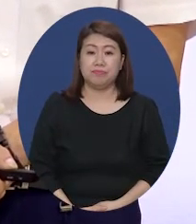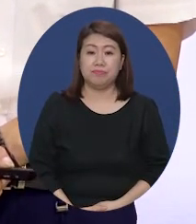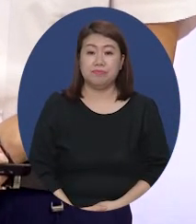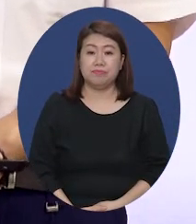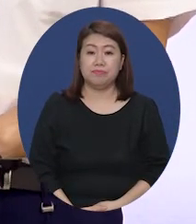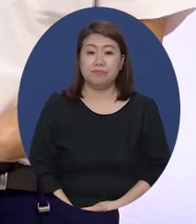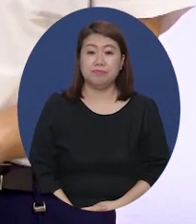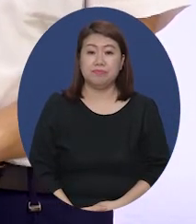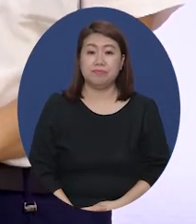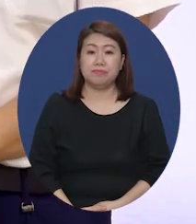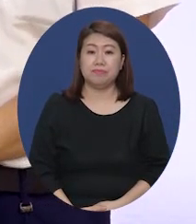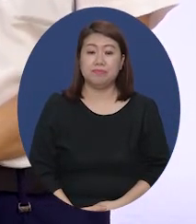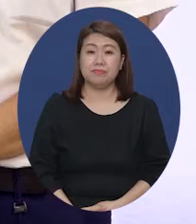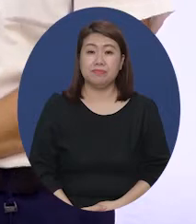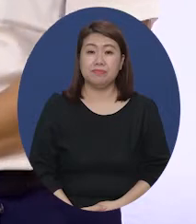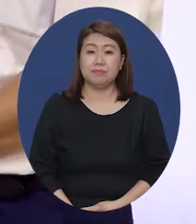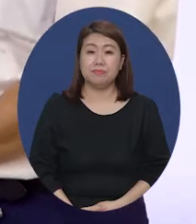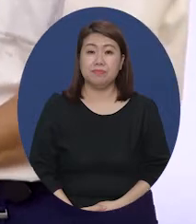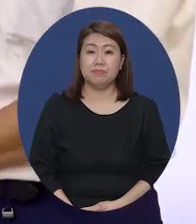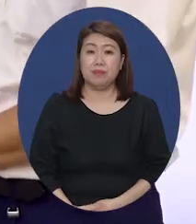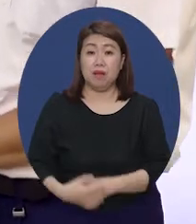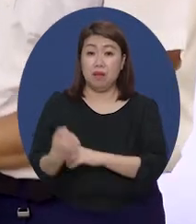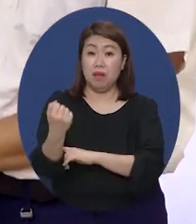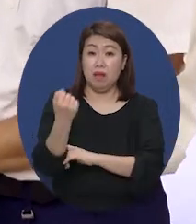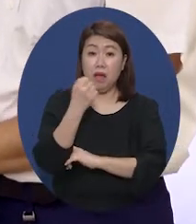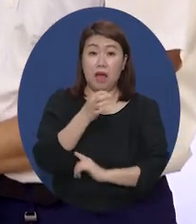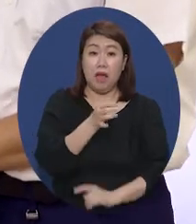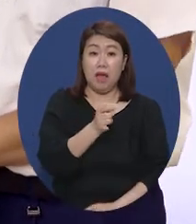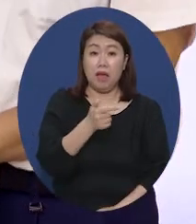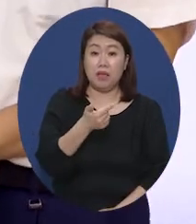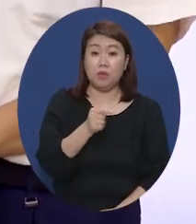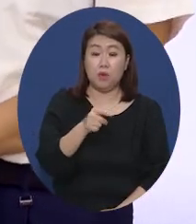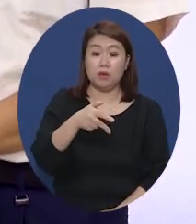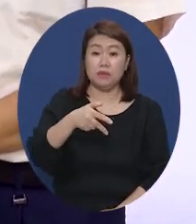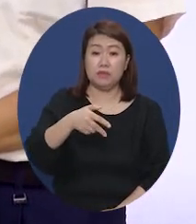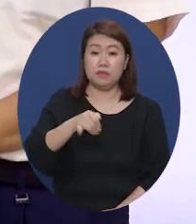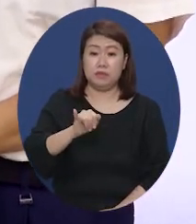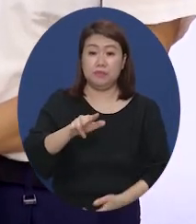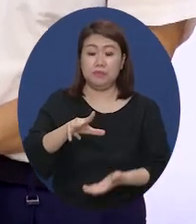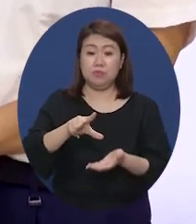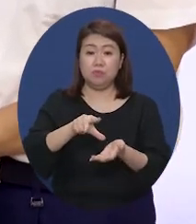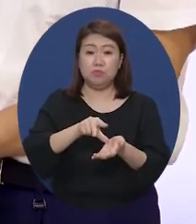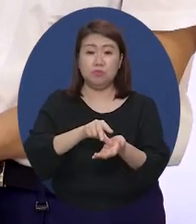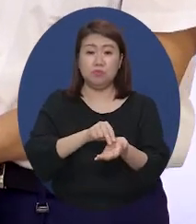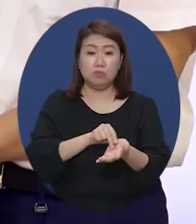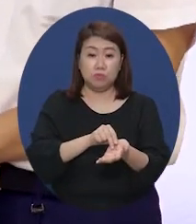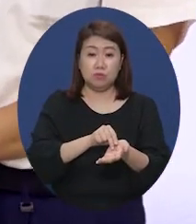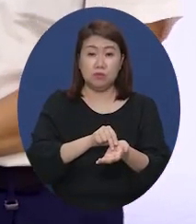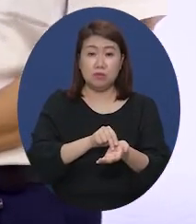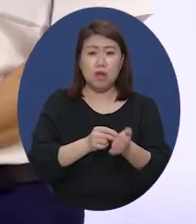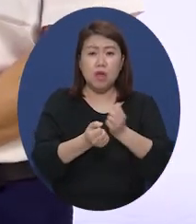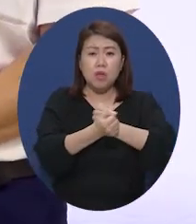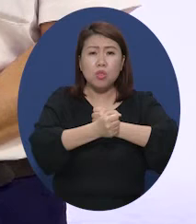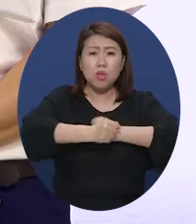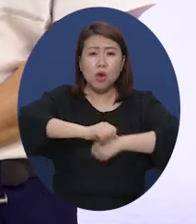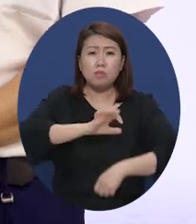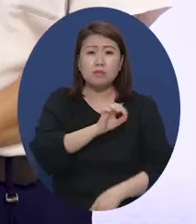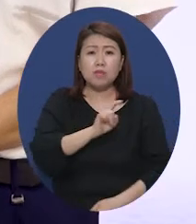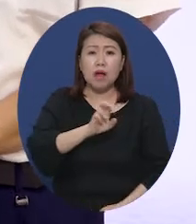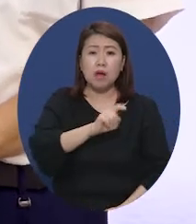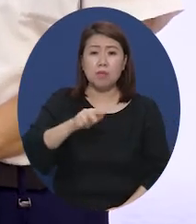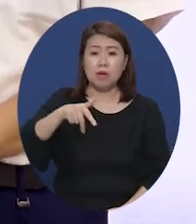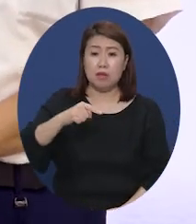자, 그 다음에 에너지 문제. 조금 전에 잠깐 설명을 드렸습니다만 그 광활한